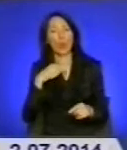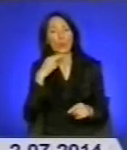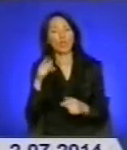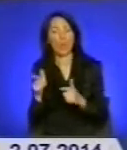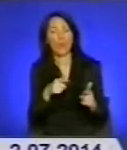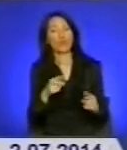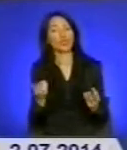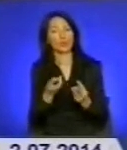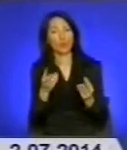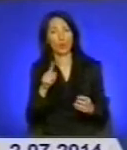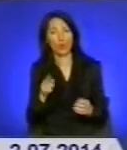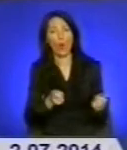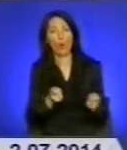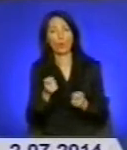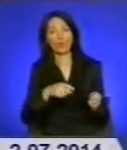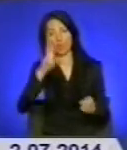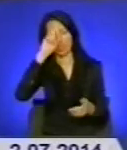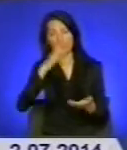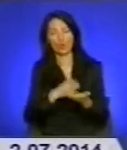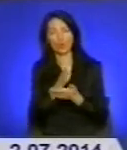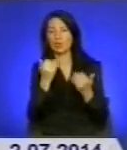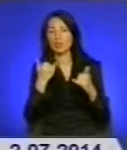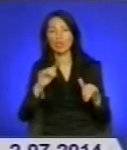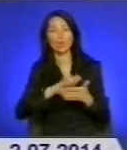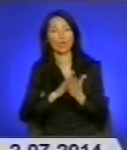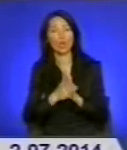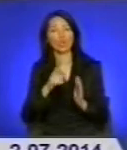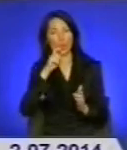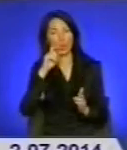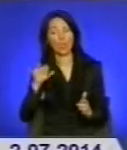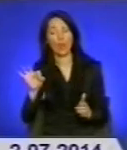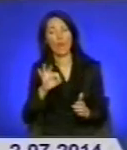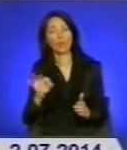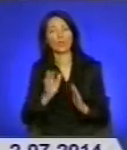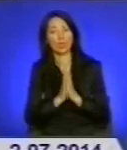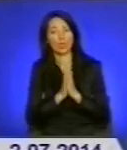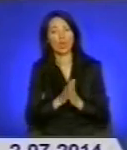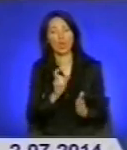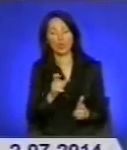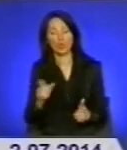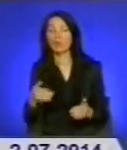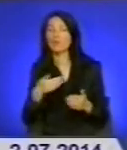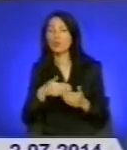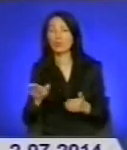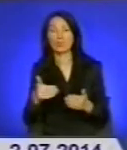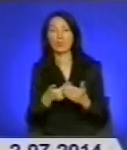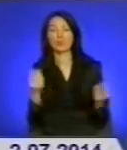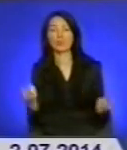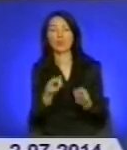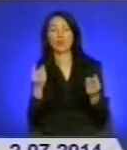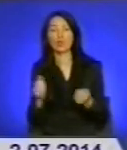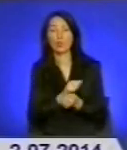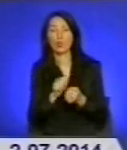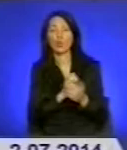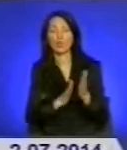вогнем тому Управління Державної служби з надзвичайних ситуацій України в області закликає громадян відмовитися від спалювання сухої